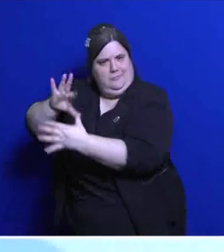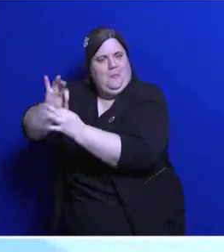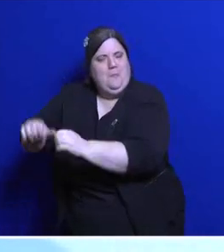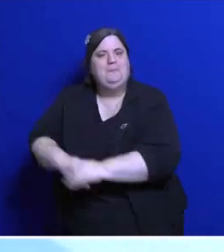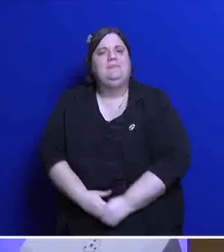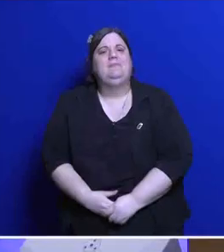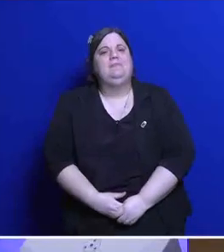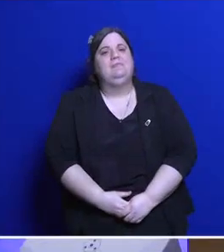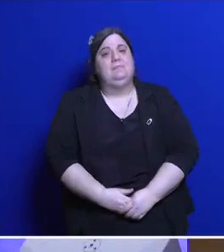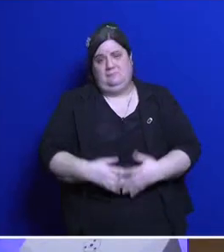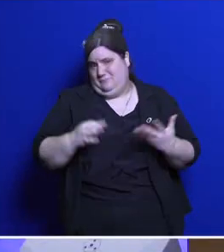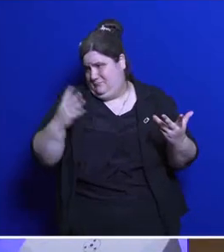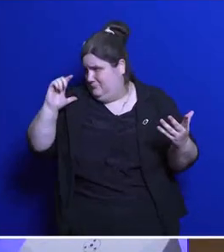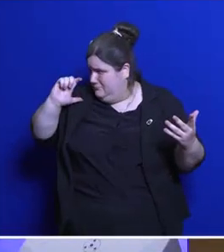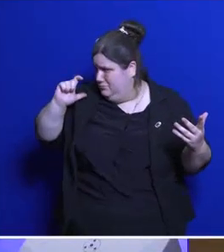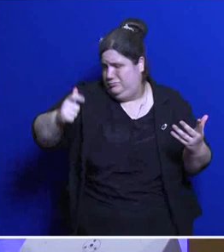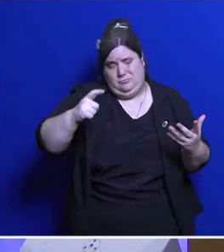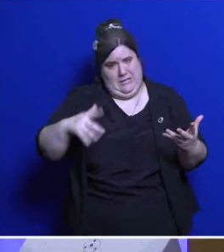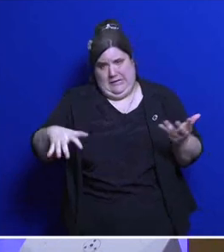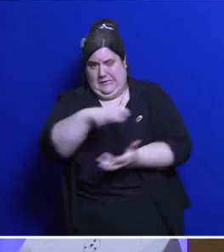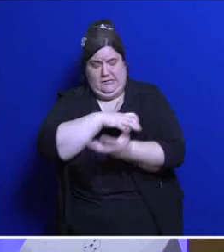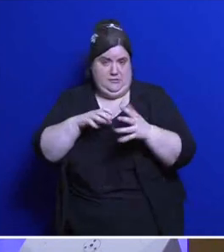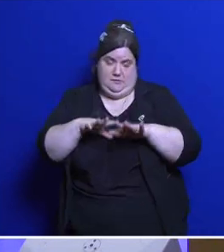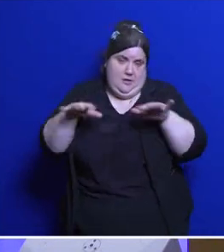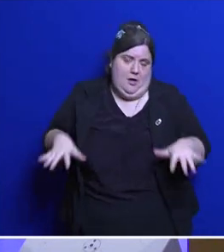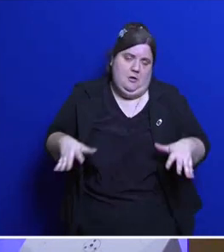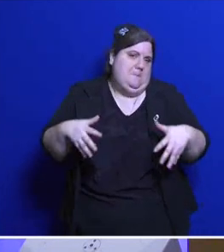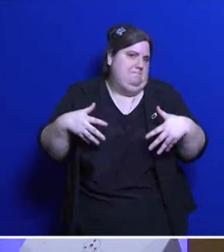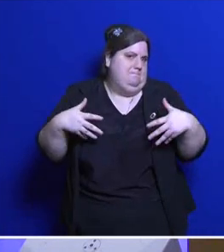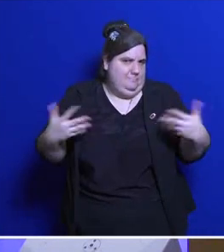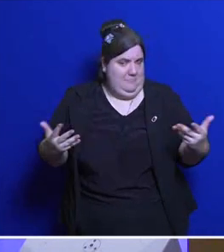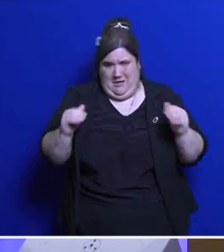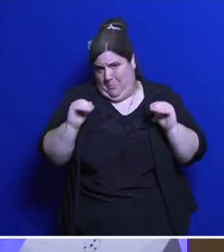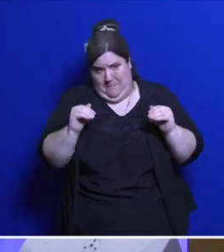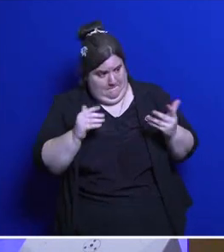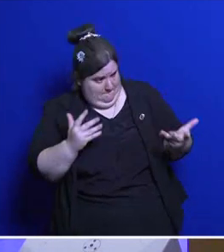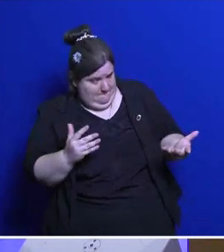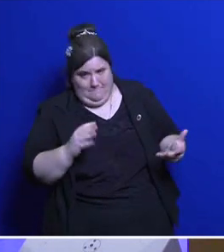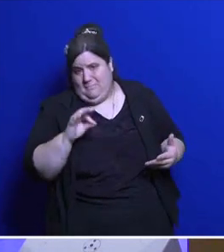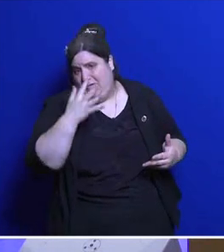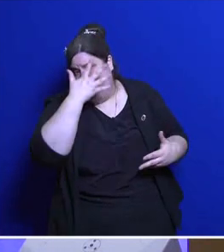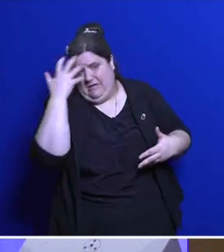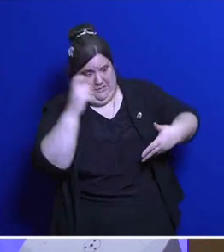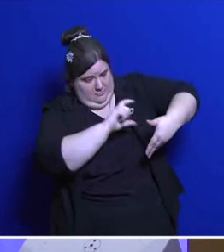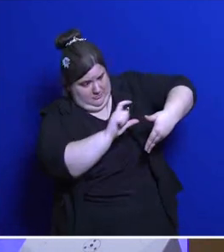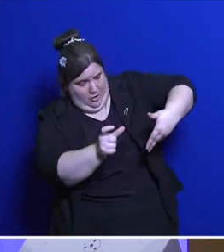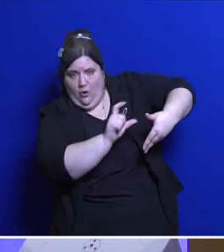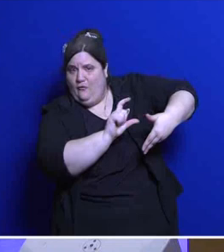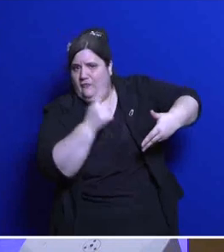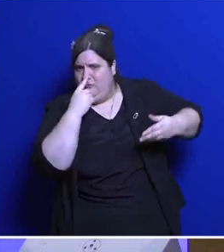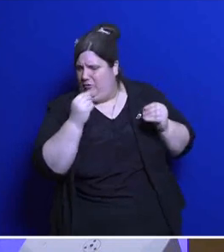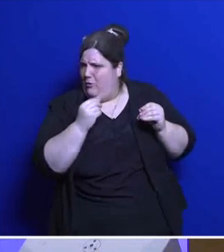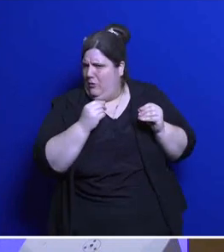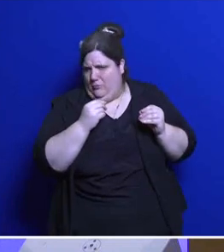en proie avec les crises, quelle que soit leur nature, les pays du Golfe offrent, il est vrai, un réservoir considérable